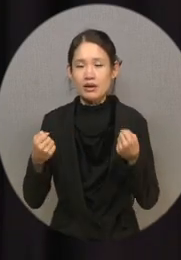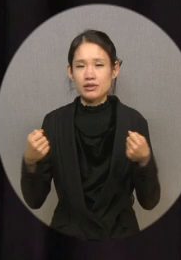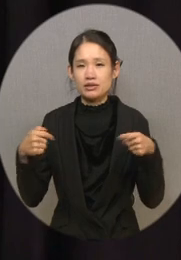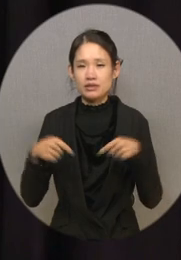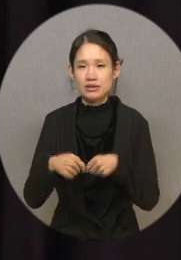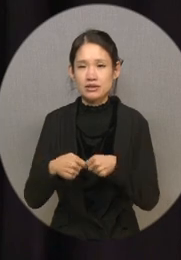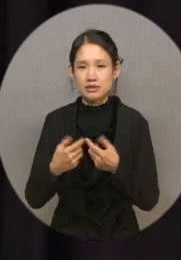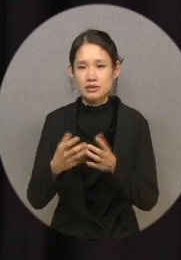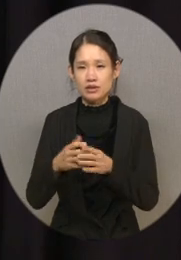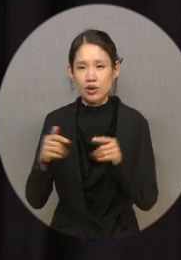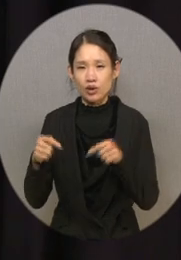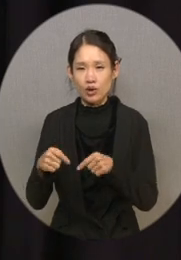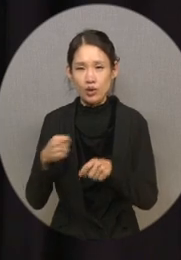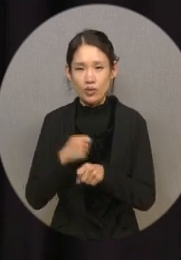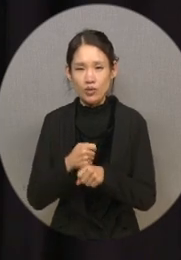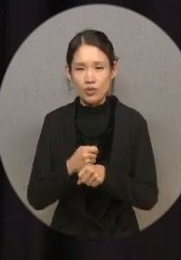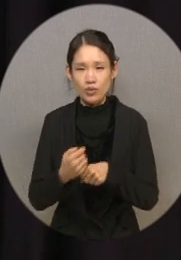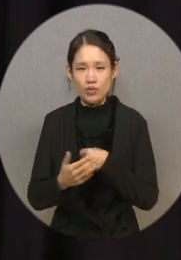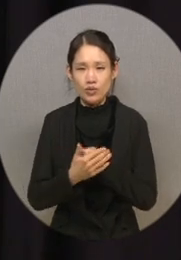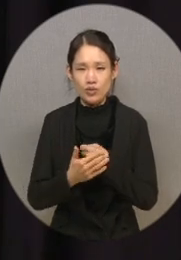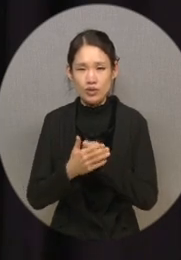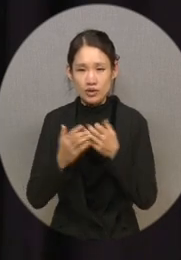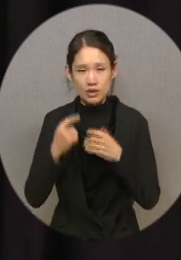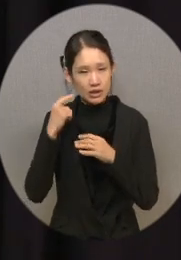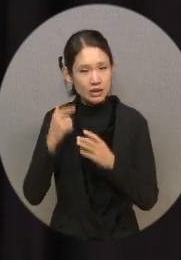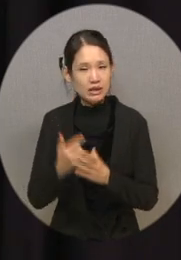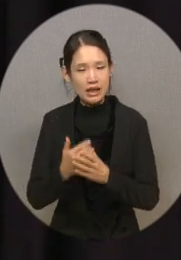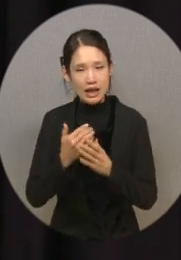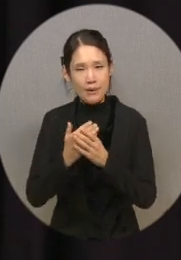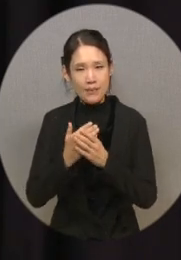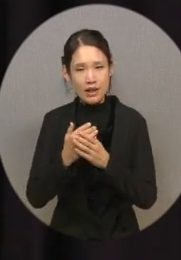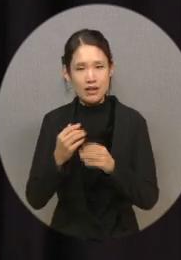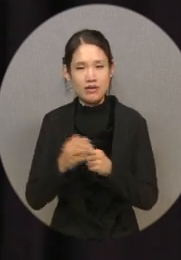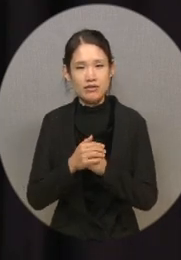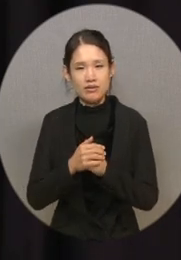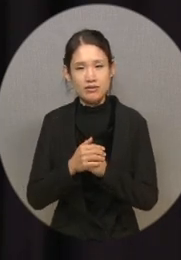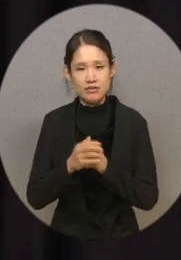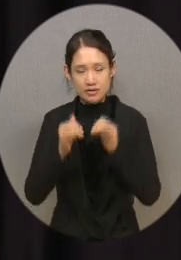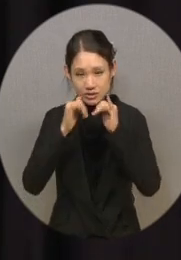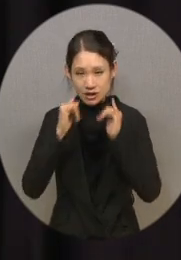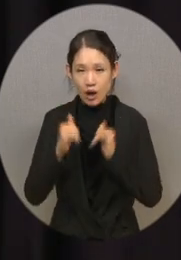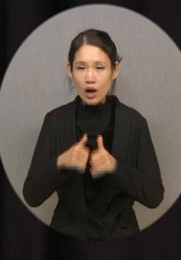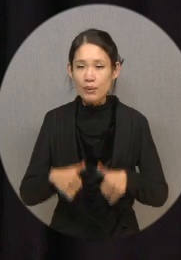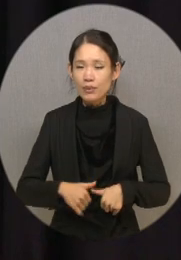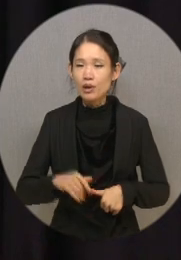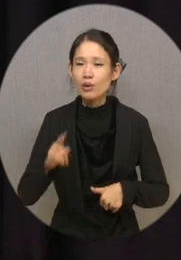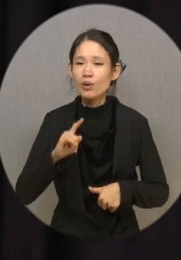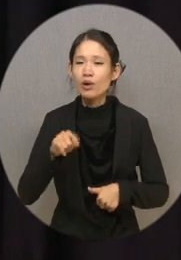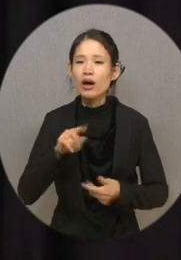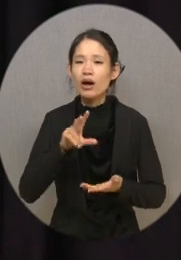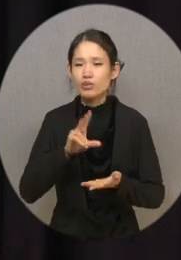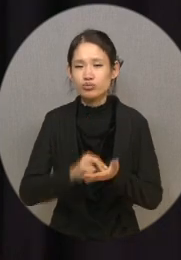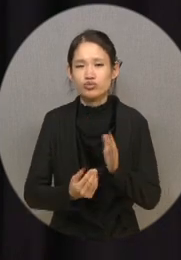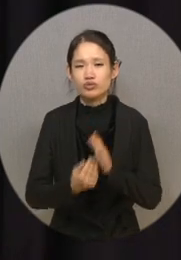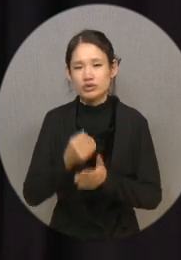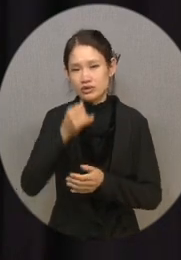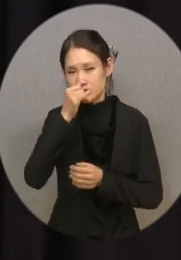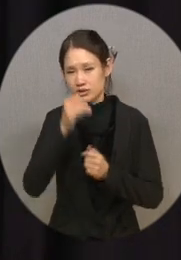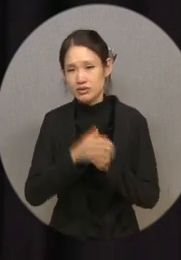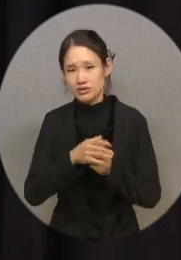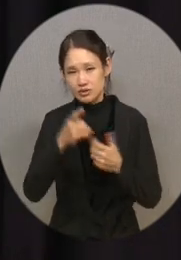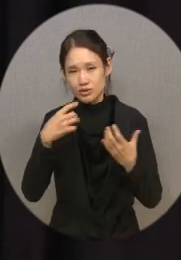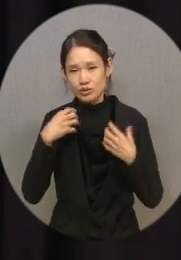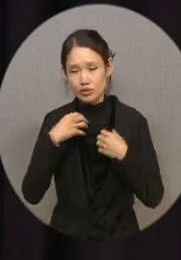모델 이런 걸 우리가 개발을 해야 될 거라고 생각들어요. 지금 우리 사회가 필요한 게 바로 그 점입니다. 그래서